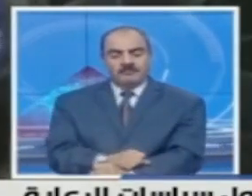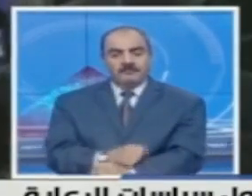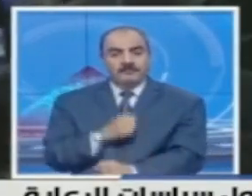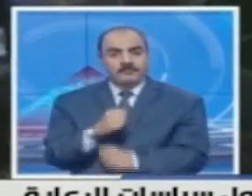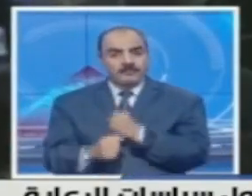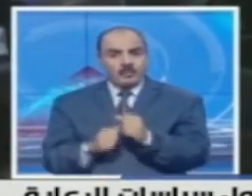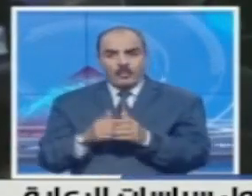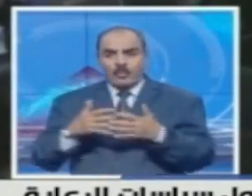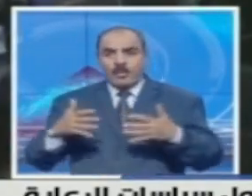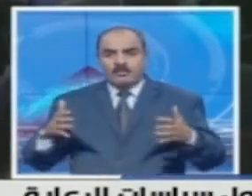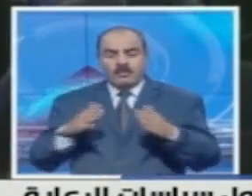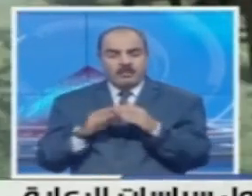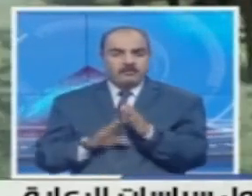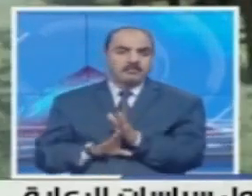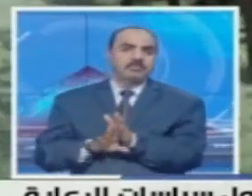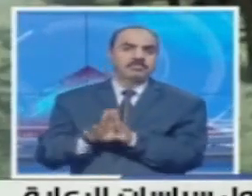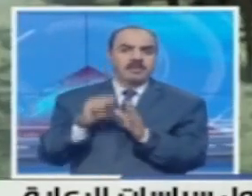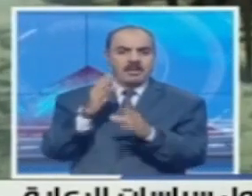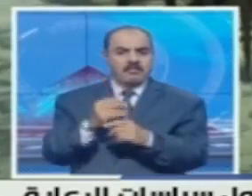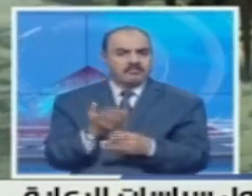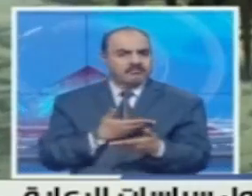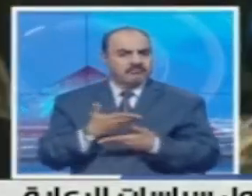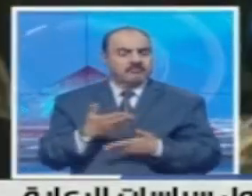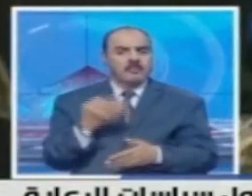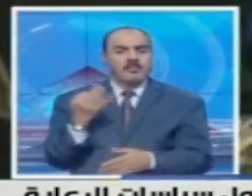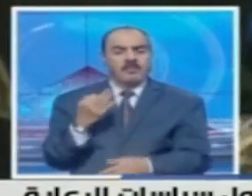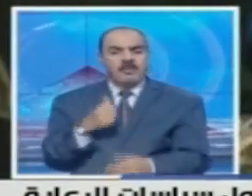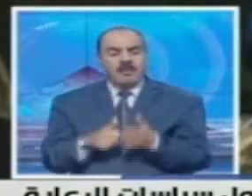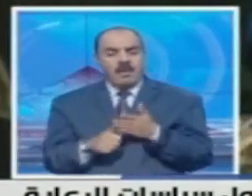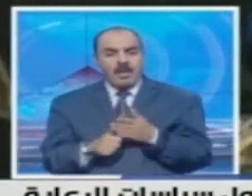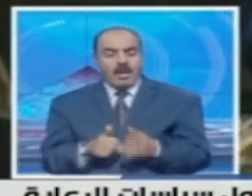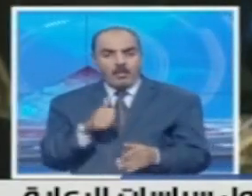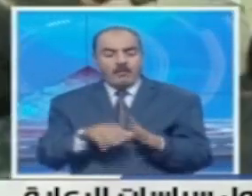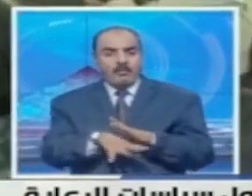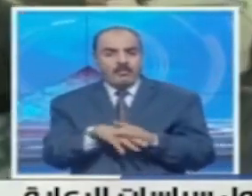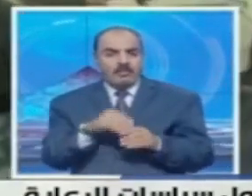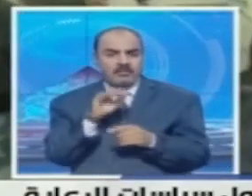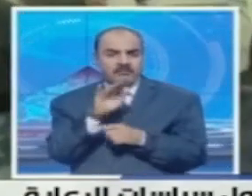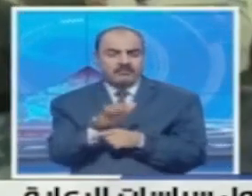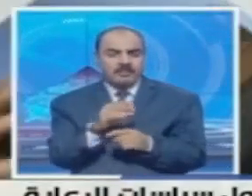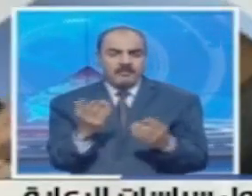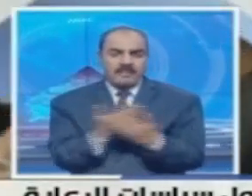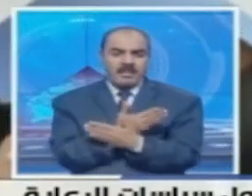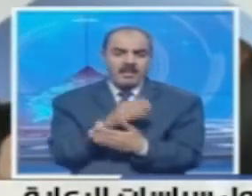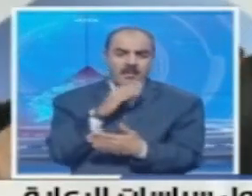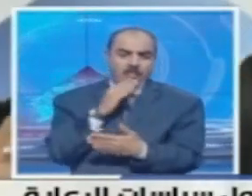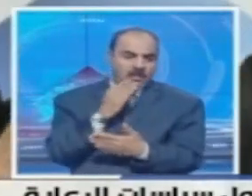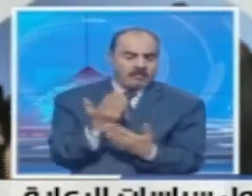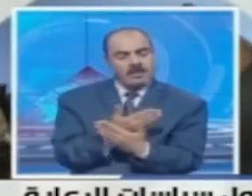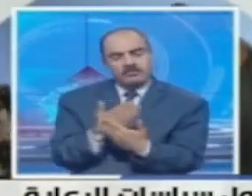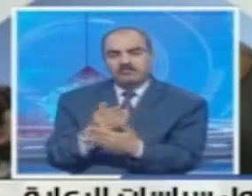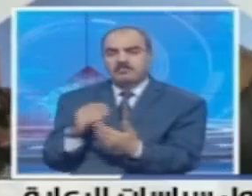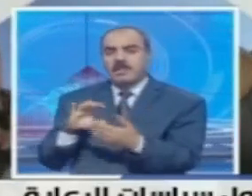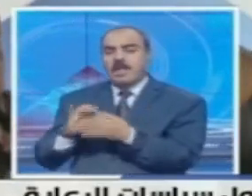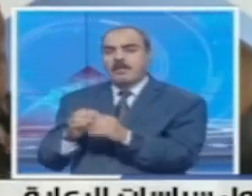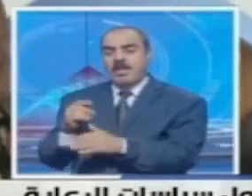واسعة خططها مصر في مجال الرعاية الاجتماعية جاء على رأسها مشروع الرعاية البديلة. حاليا عندنا مسودة